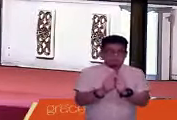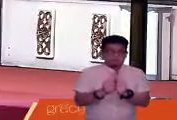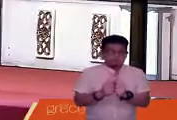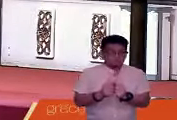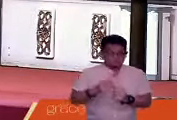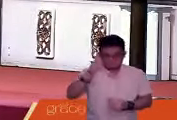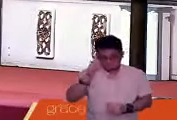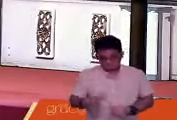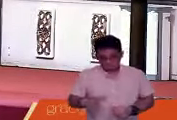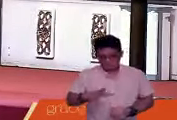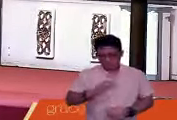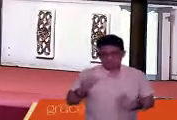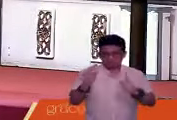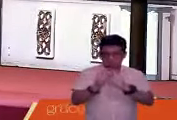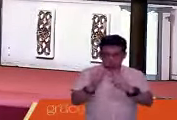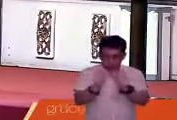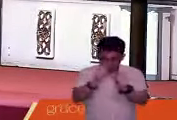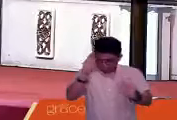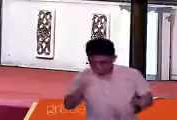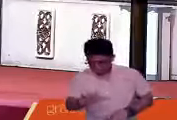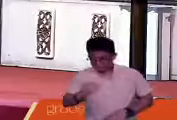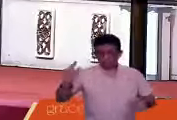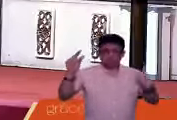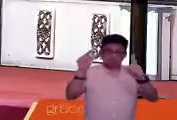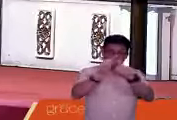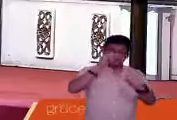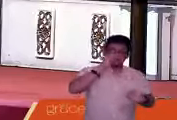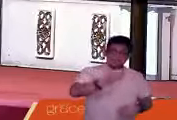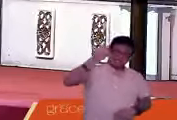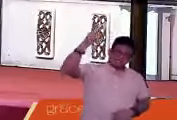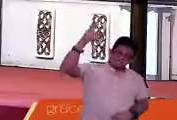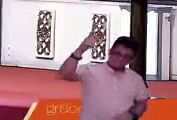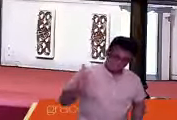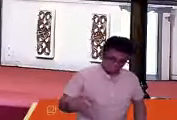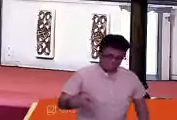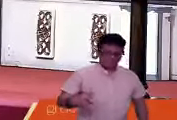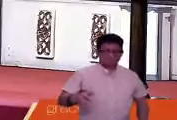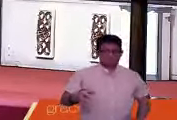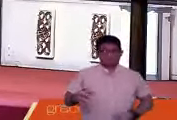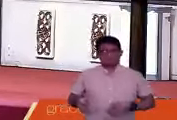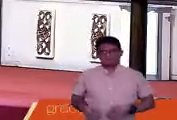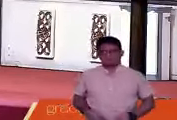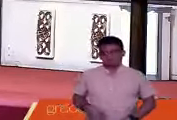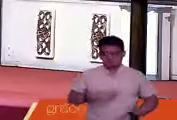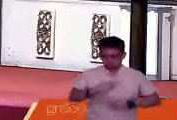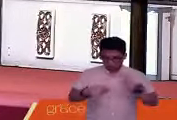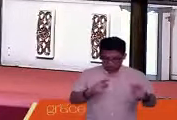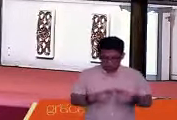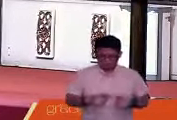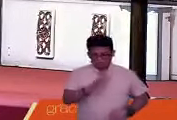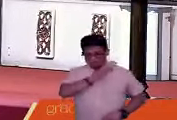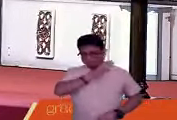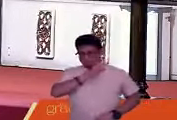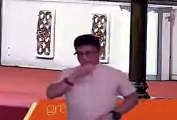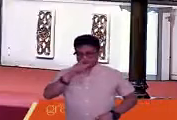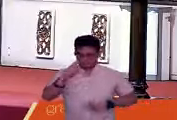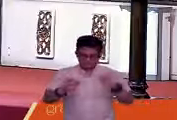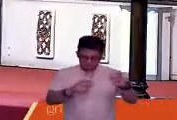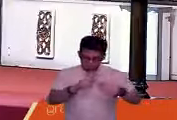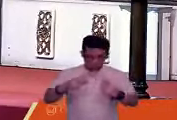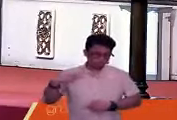God. Kay Word man siya, mga kaigsunan, kung imo siyang kaunon, unya imong